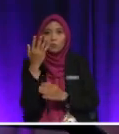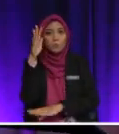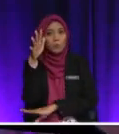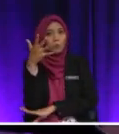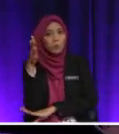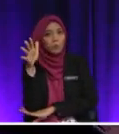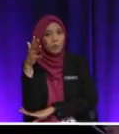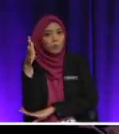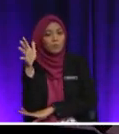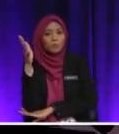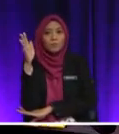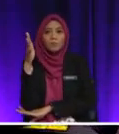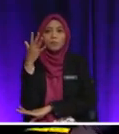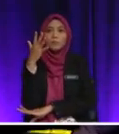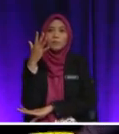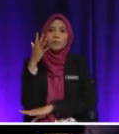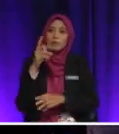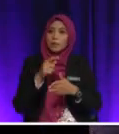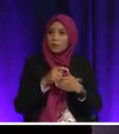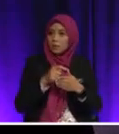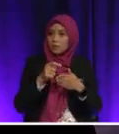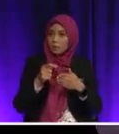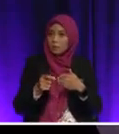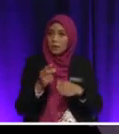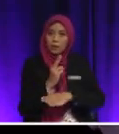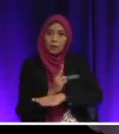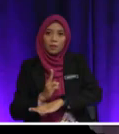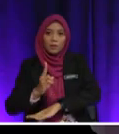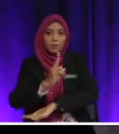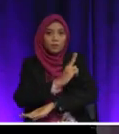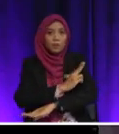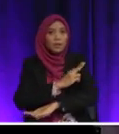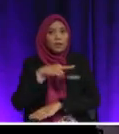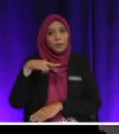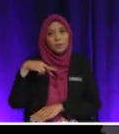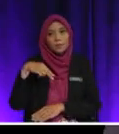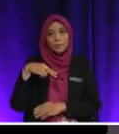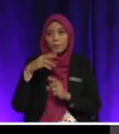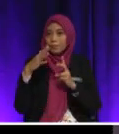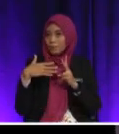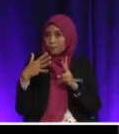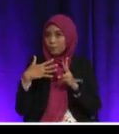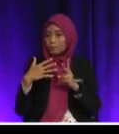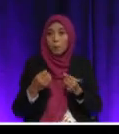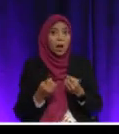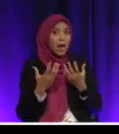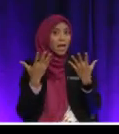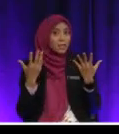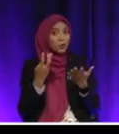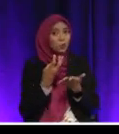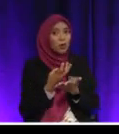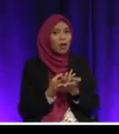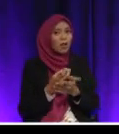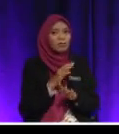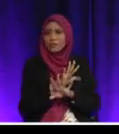pohon tebu tepian halaman pengantin bersanding banyak harta tak